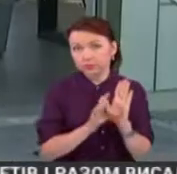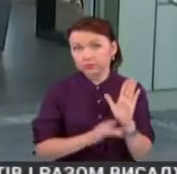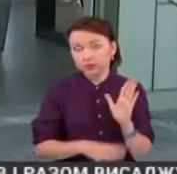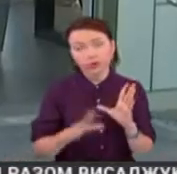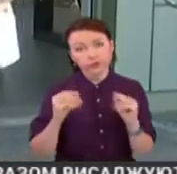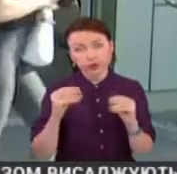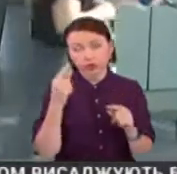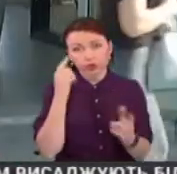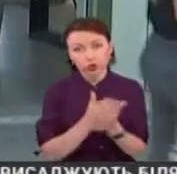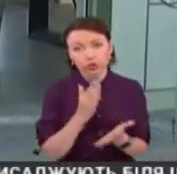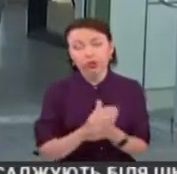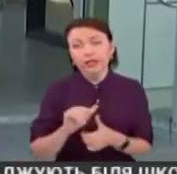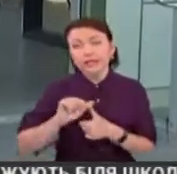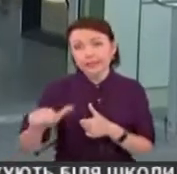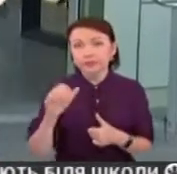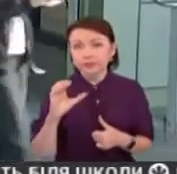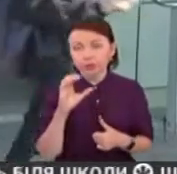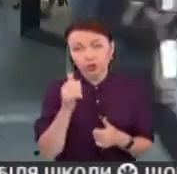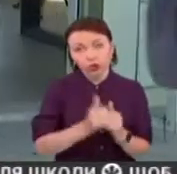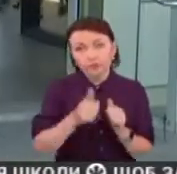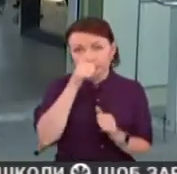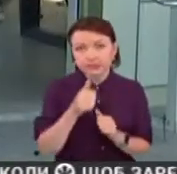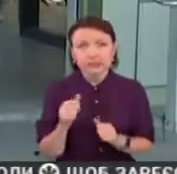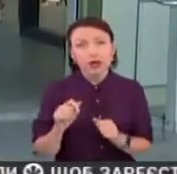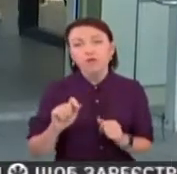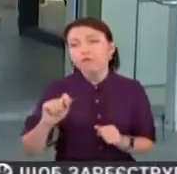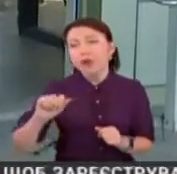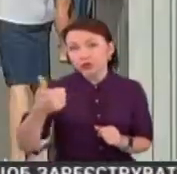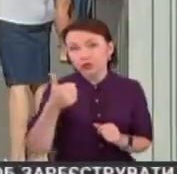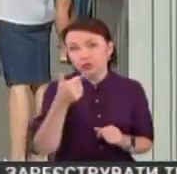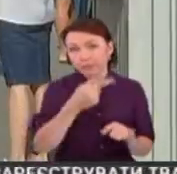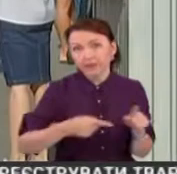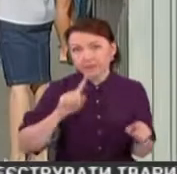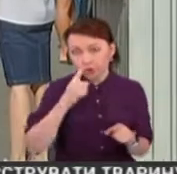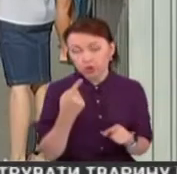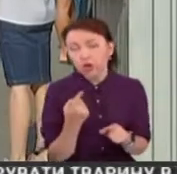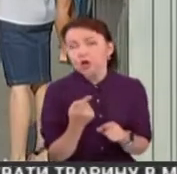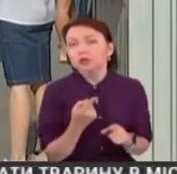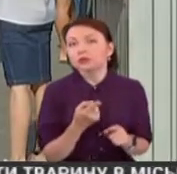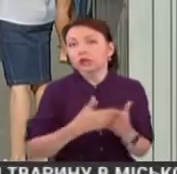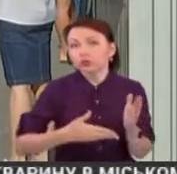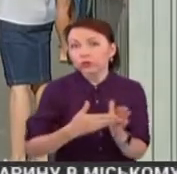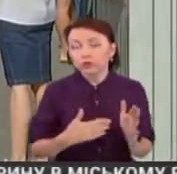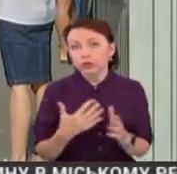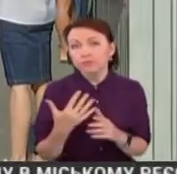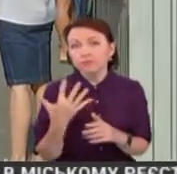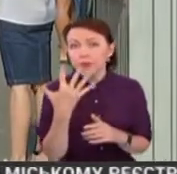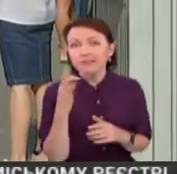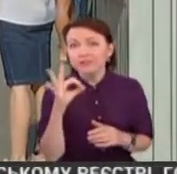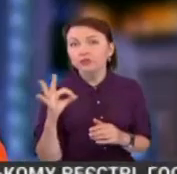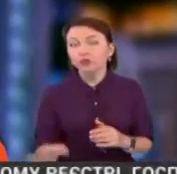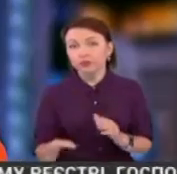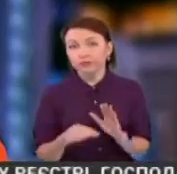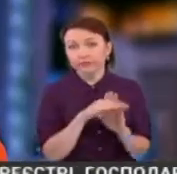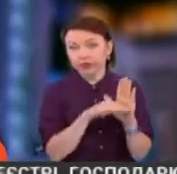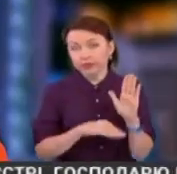вечірніх. А крім січня, щомісяця в першому півріччі скасовується більше 5% рейсів міської